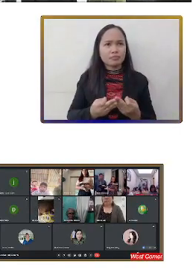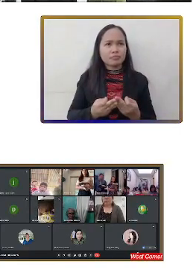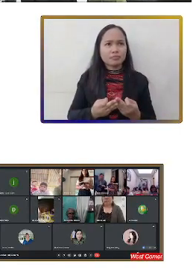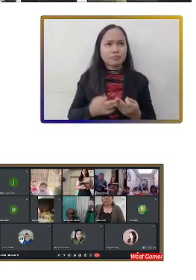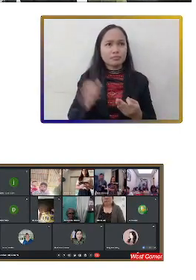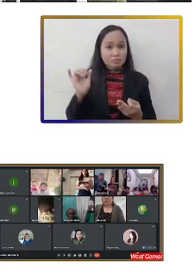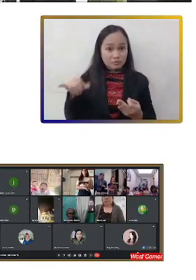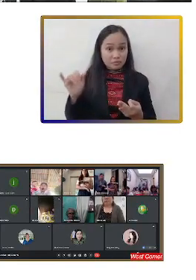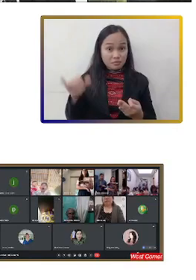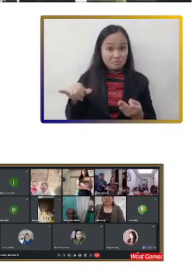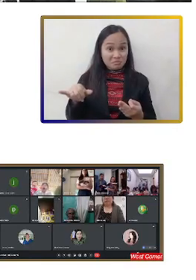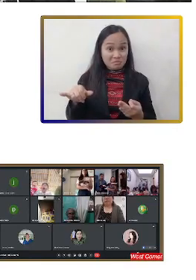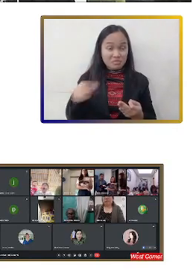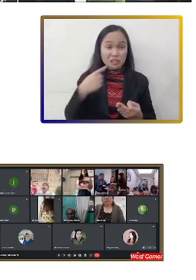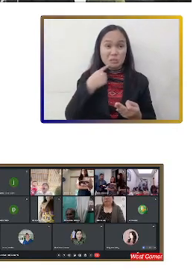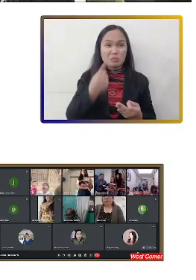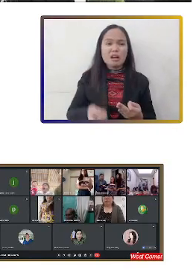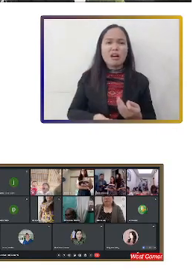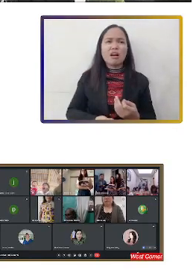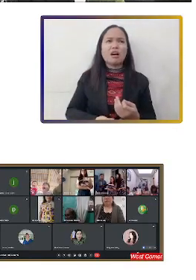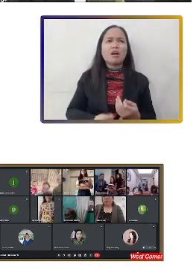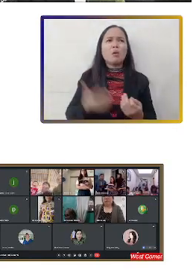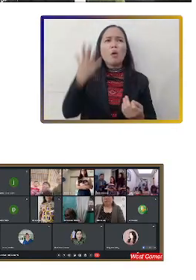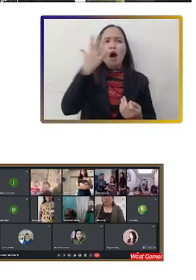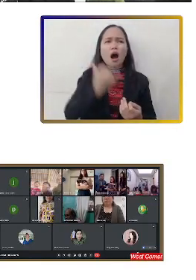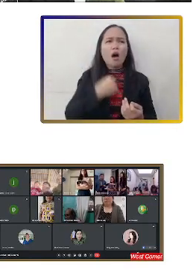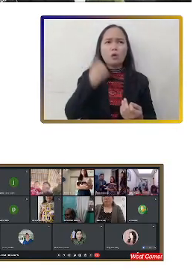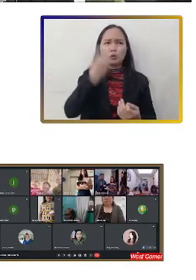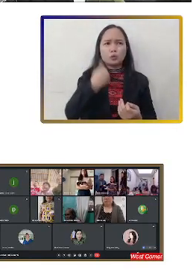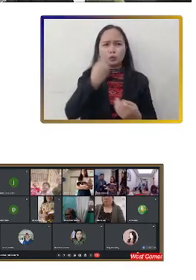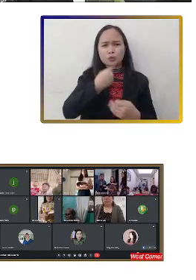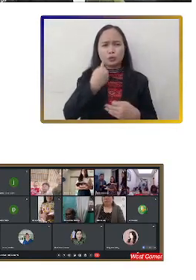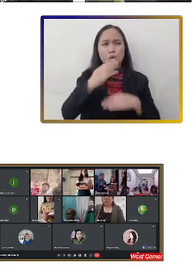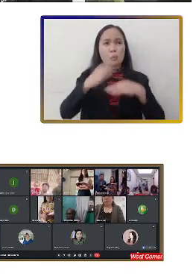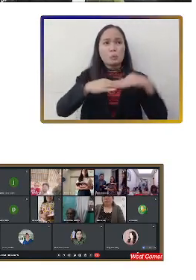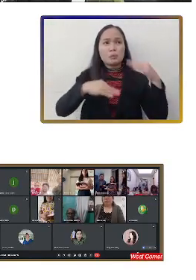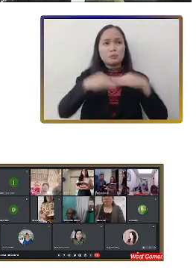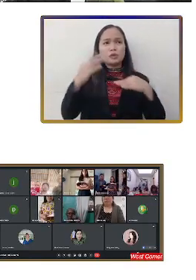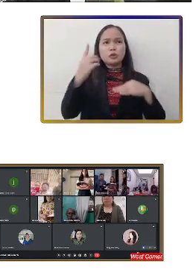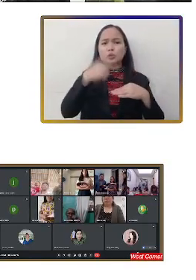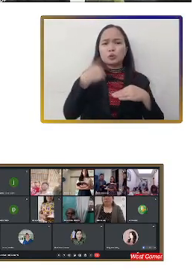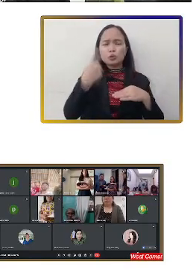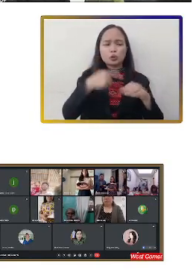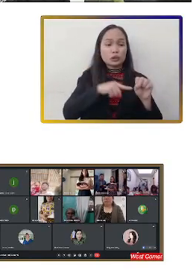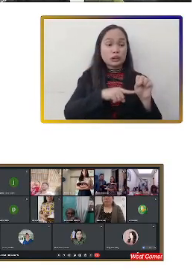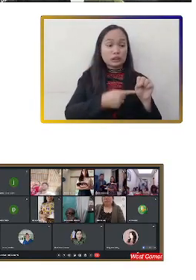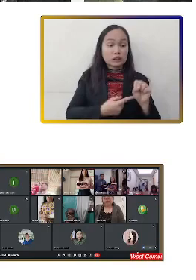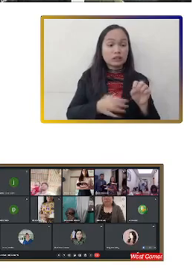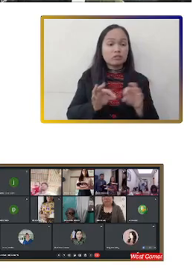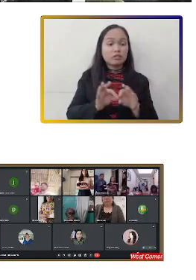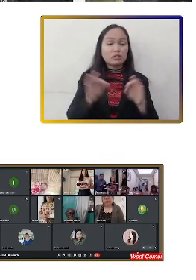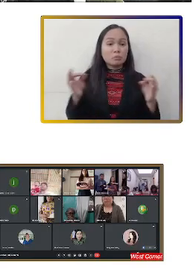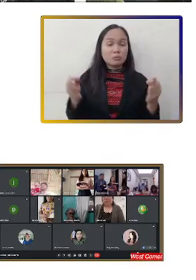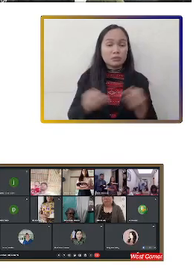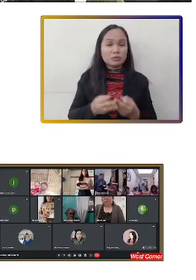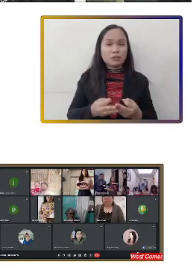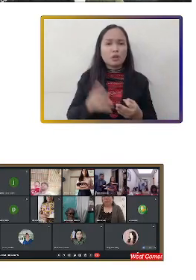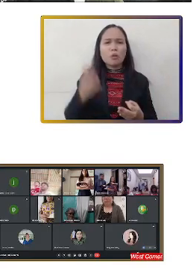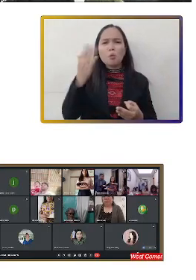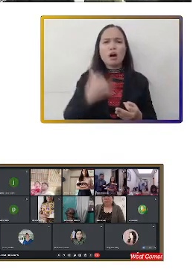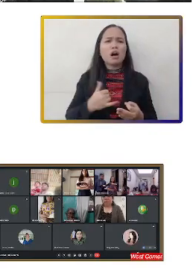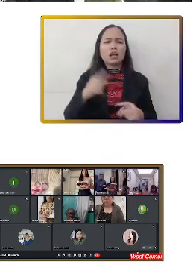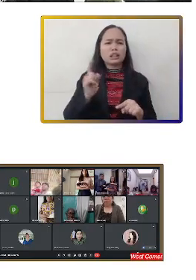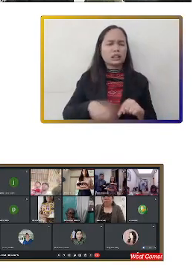Alright? Bakit yung nag-institute, bakit yung nagpasimula ng pamilya ay hindi